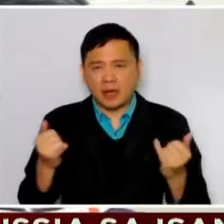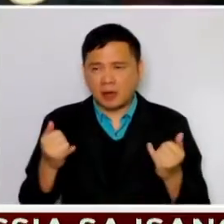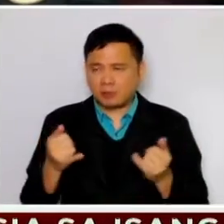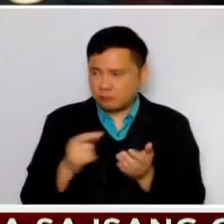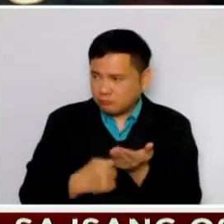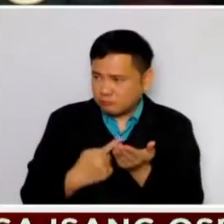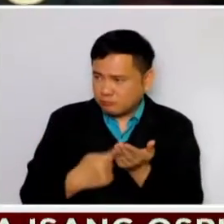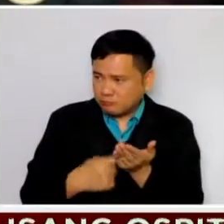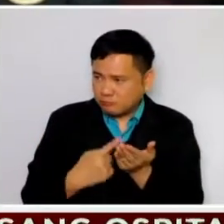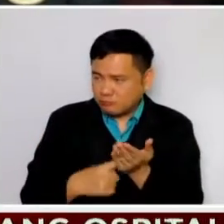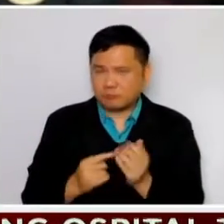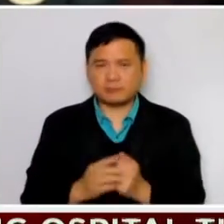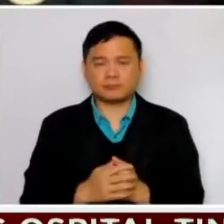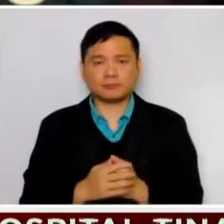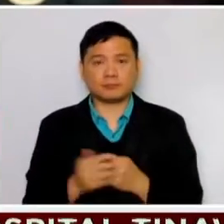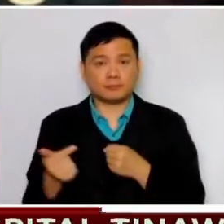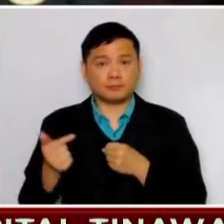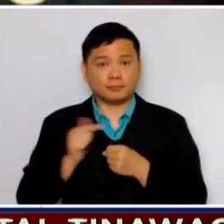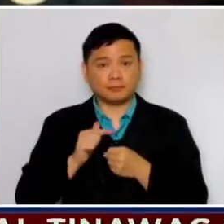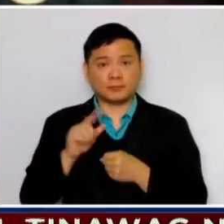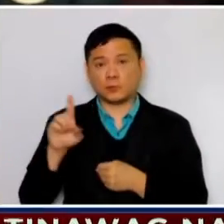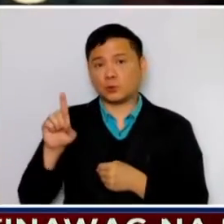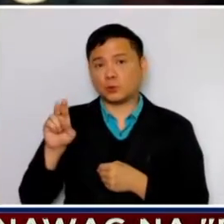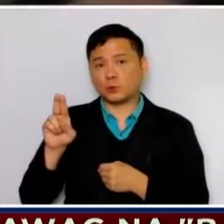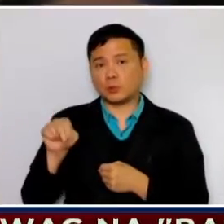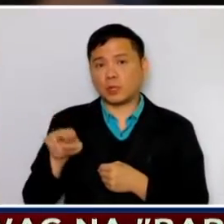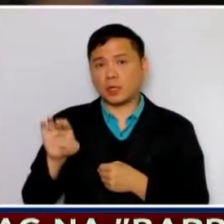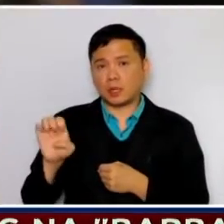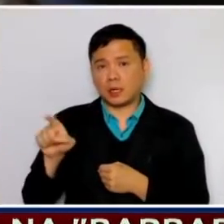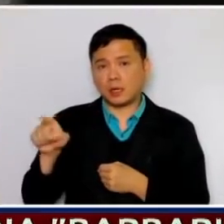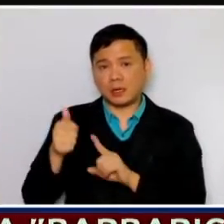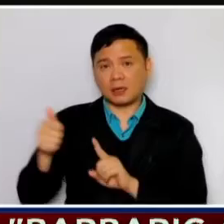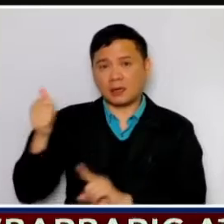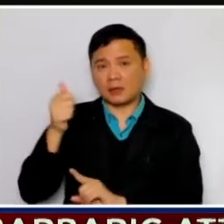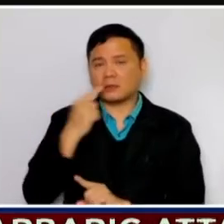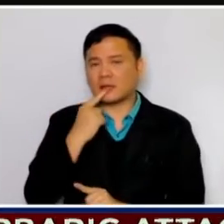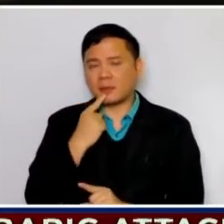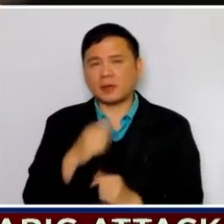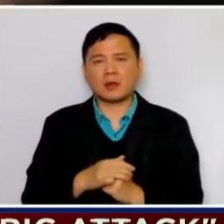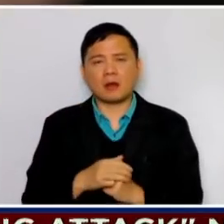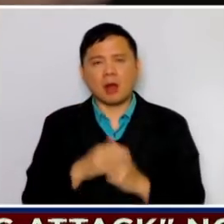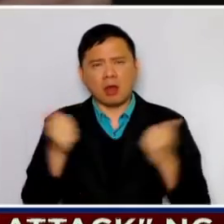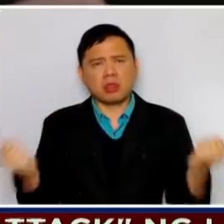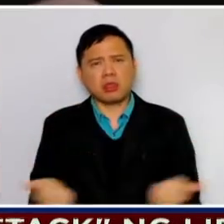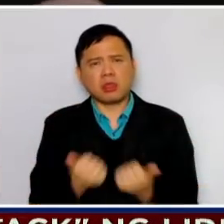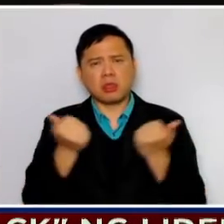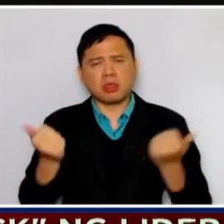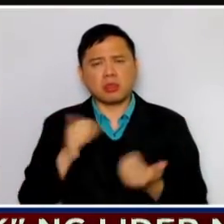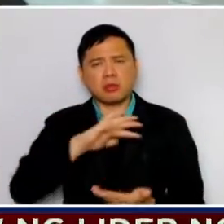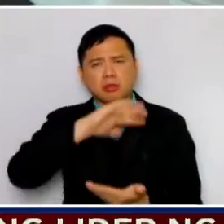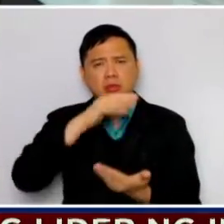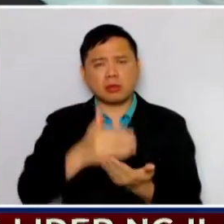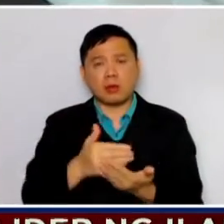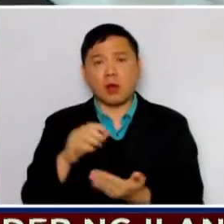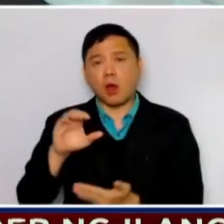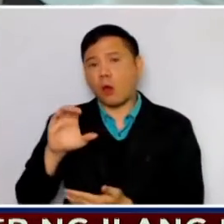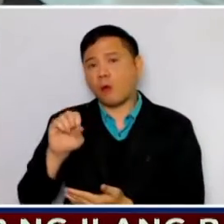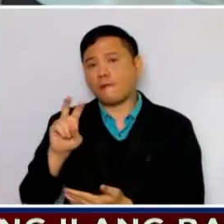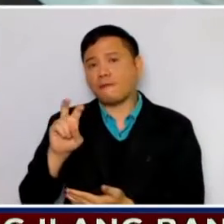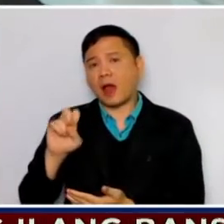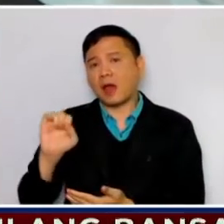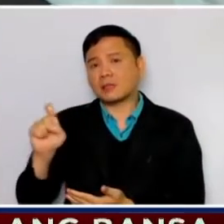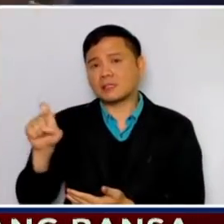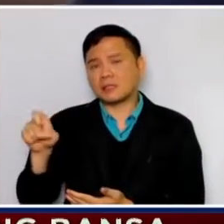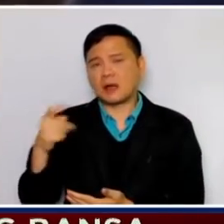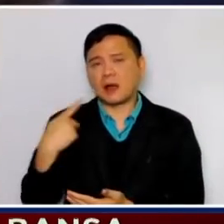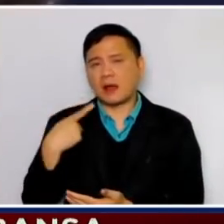kay Duque, sumobra ang donasyong COVID vaccine sa Pilipinas. 40 million doses lang ang naunang commitment ng COVAX, pero aniya umabot